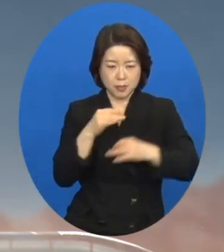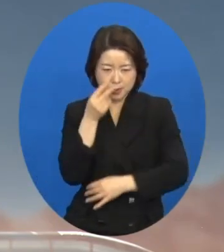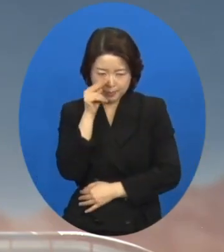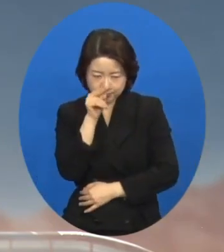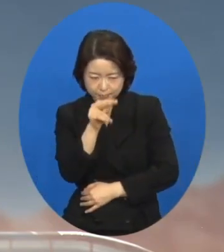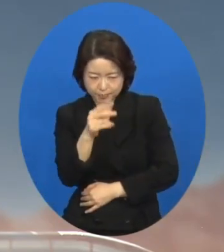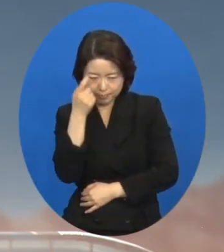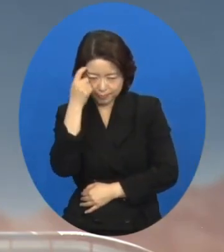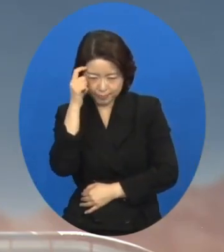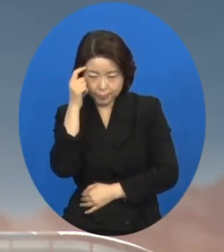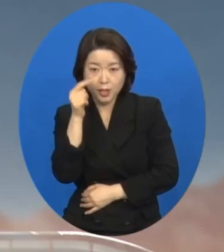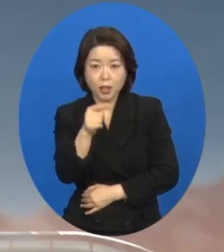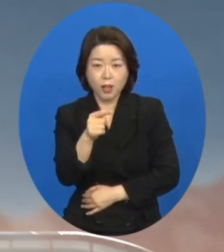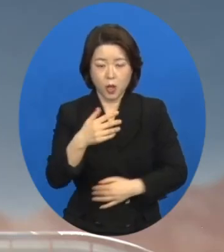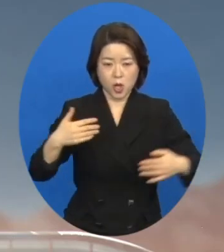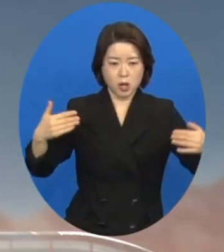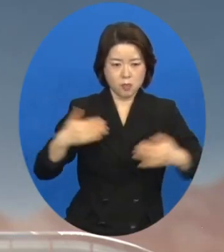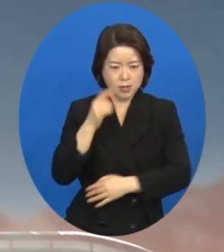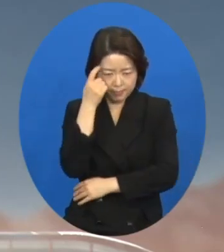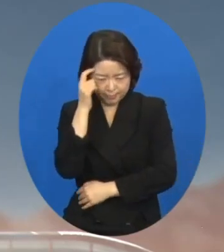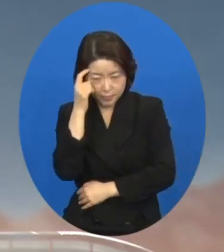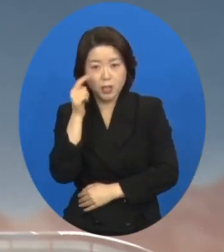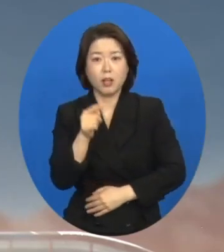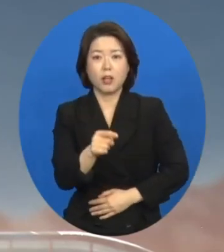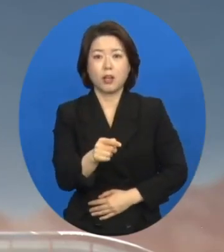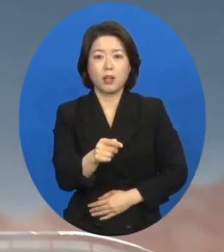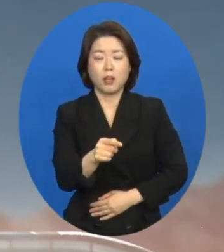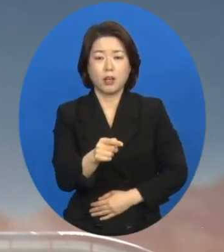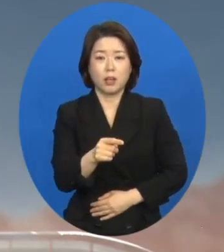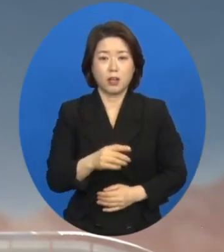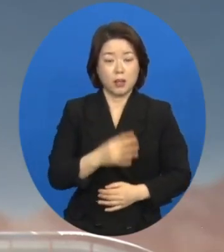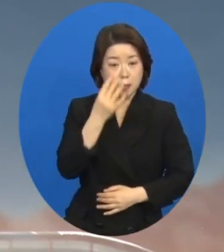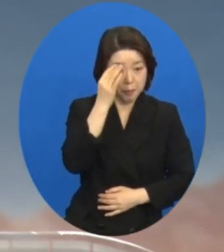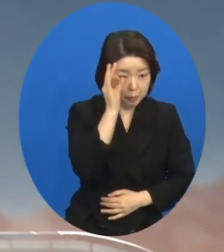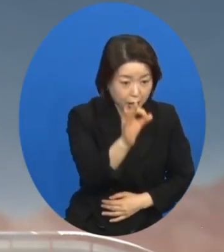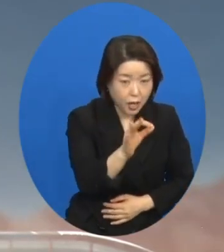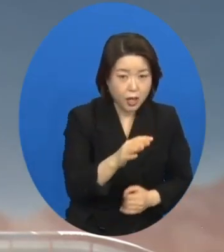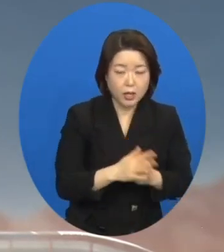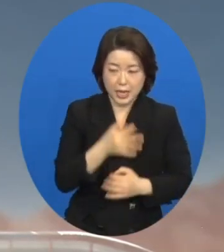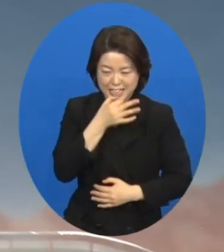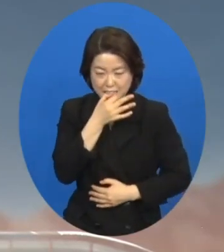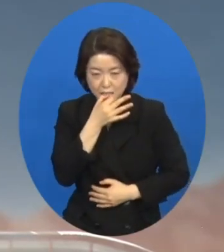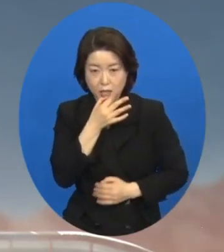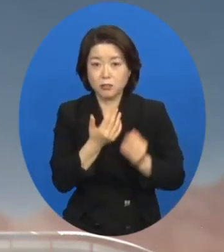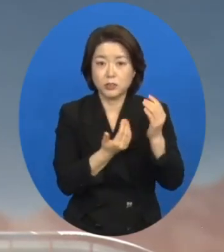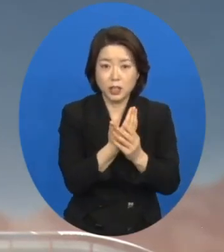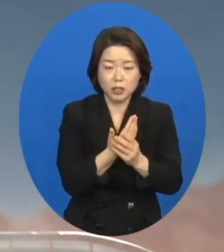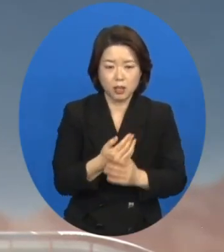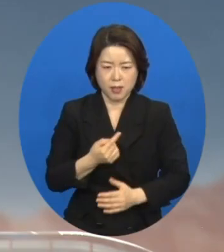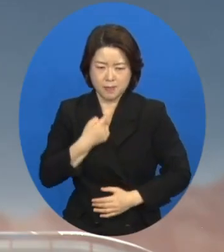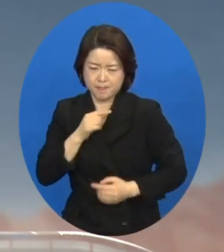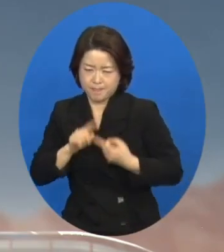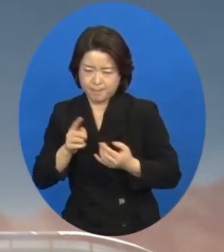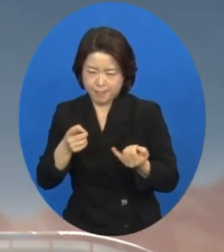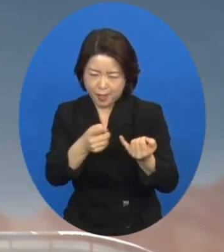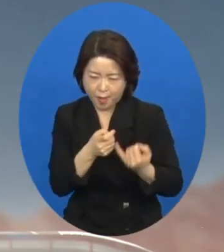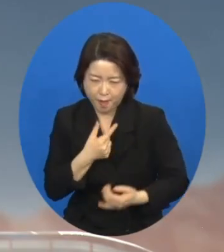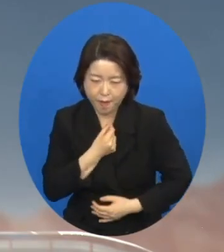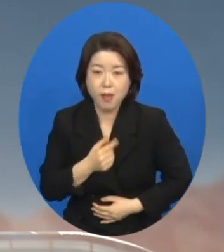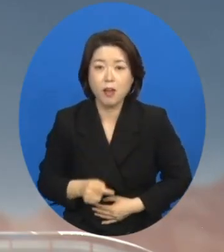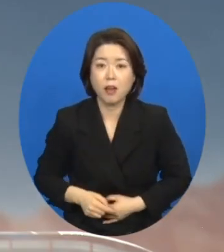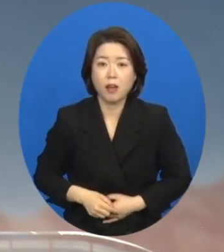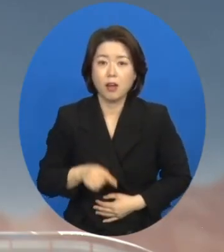거예요. 목욕하는 여인을 묵상한 거라고요. 봤잖아요. 탐욕이 생기잖아요. 탐심이 생기고 욕정이 생기잖아요. 그 다음에 어떻게 해요? 그 다음